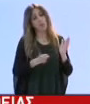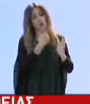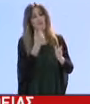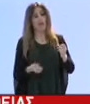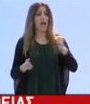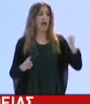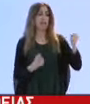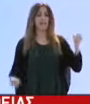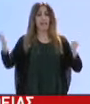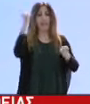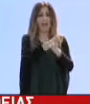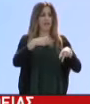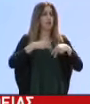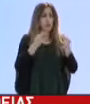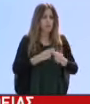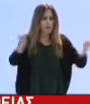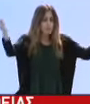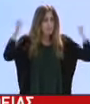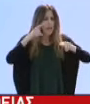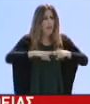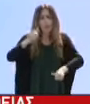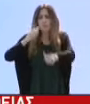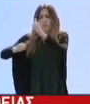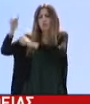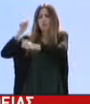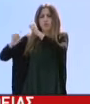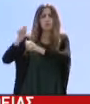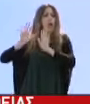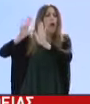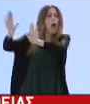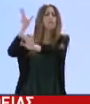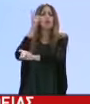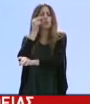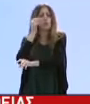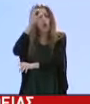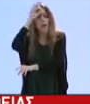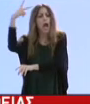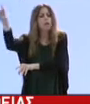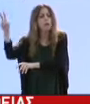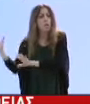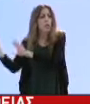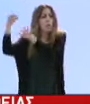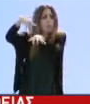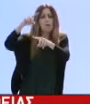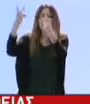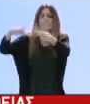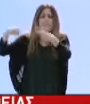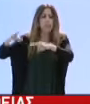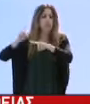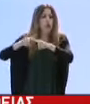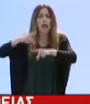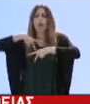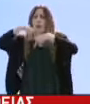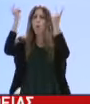έχουν γυρίσει πολύ πίσω. Οι Έλληνες τους εμπιστεύθηκαν την ελπίδα τους και κατέληξαν να